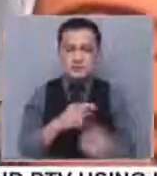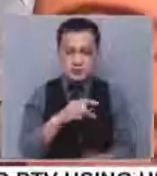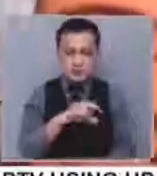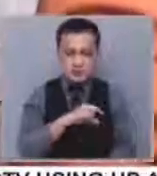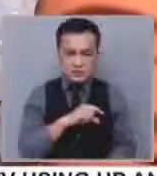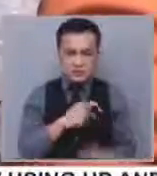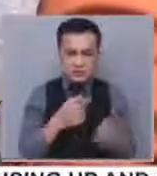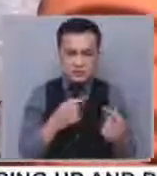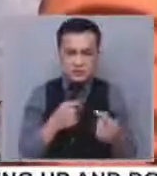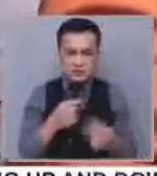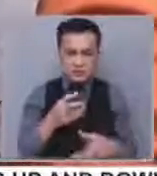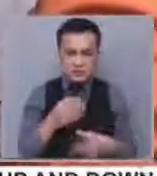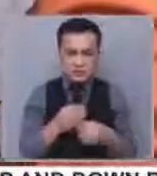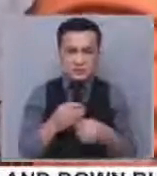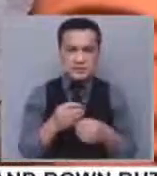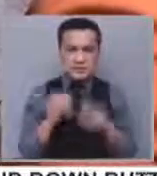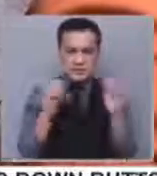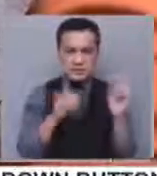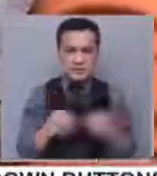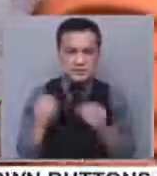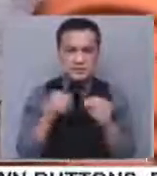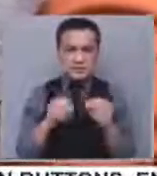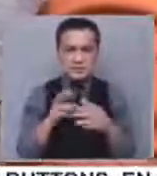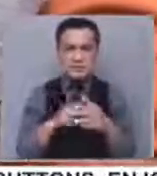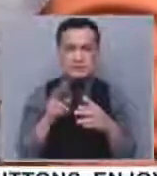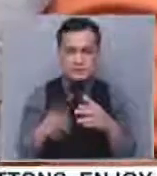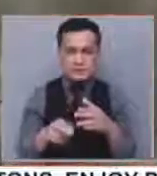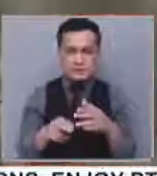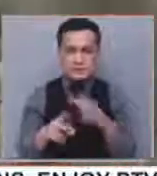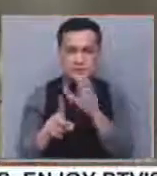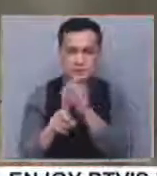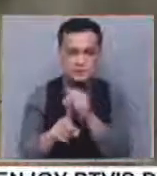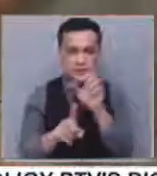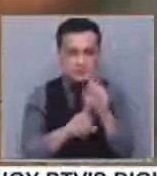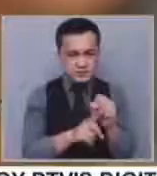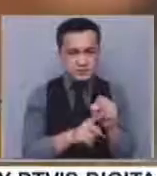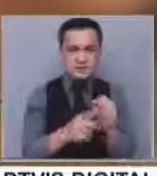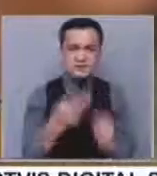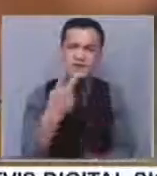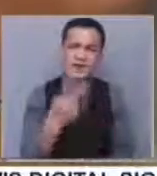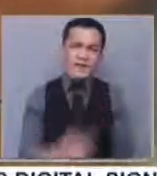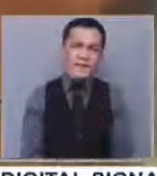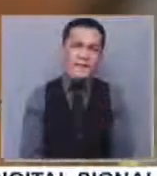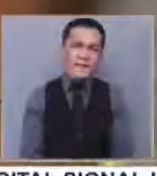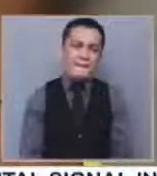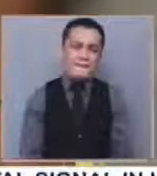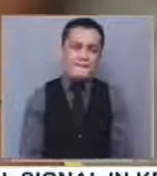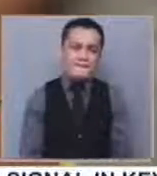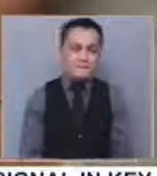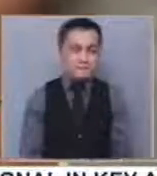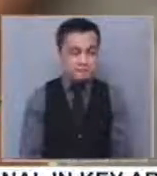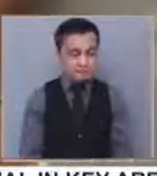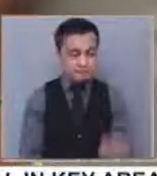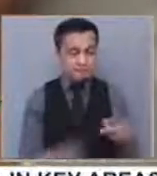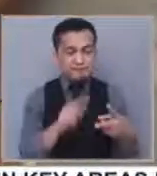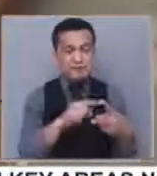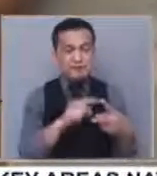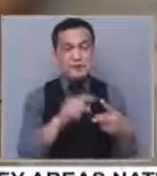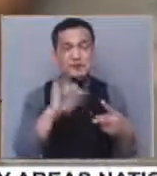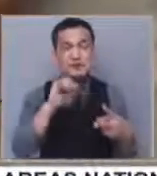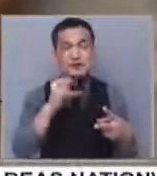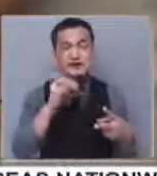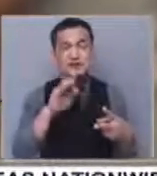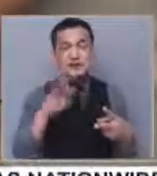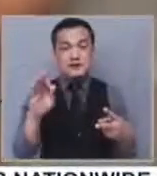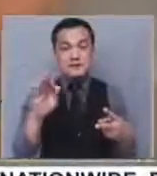follow-up operation na nagresulta sa pagkakaaresto ng mga salarin. Kwento ng suspect na si Jeffrey. Unang beses pa lang